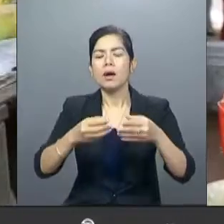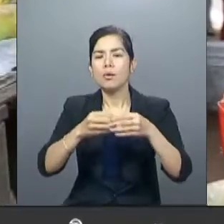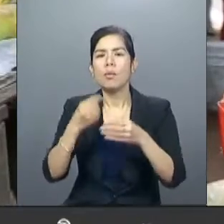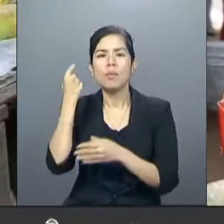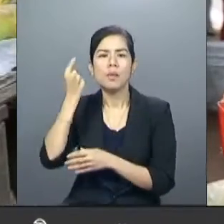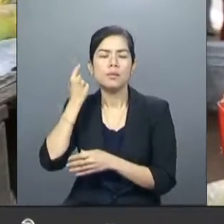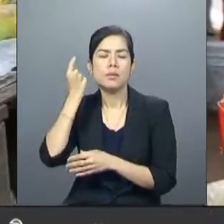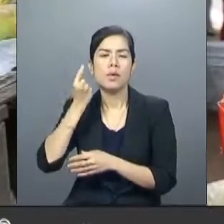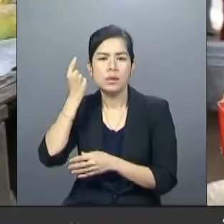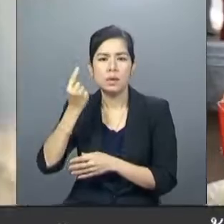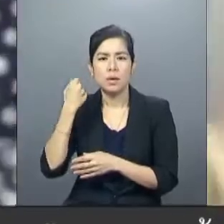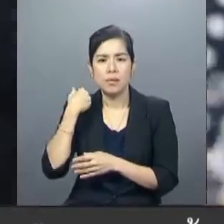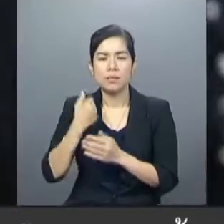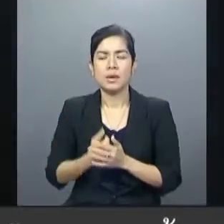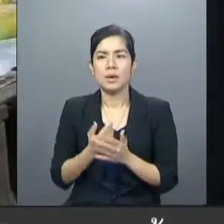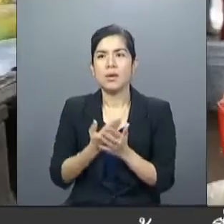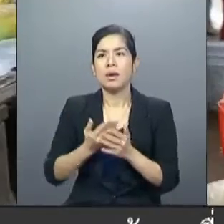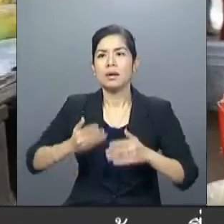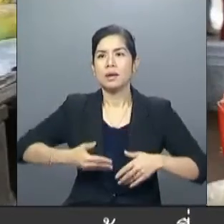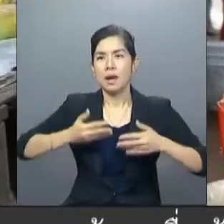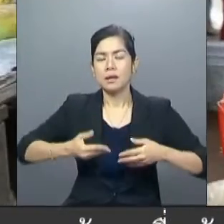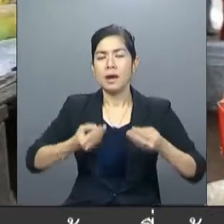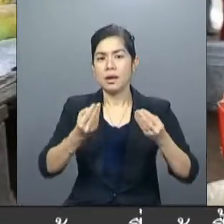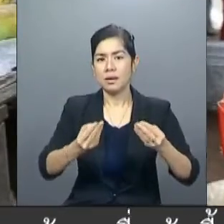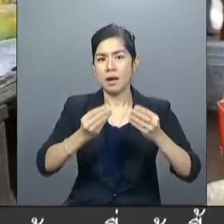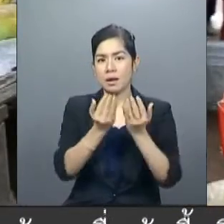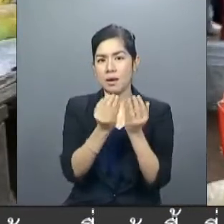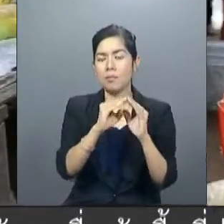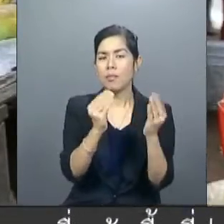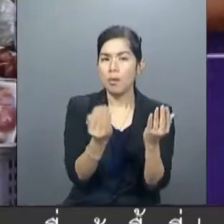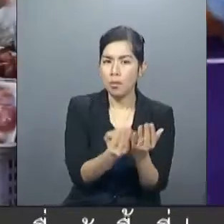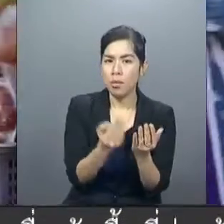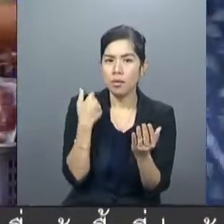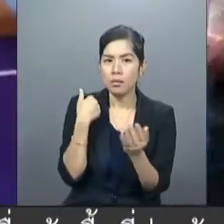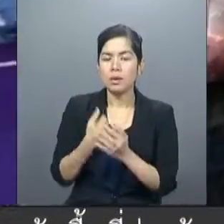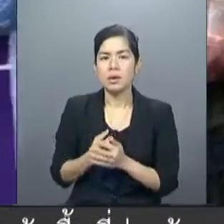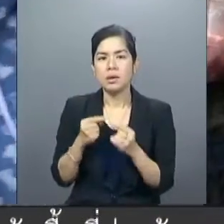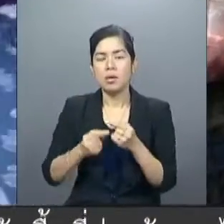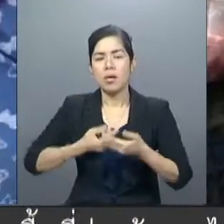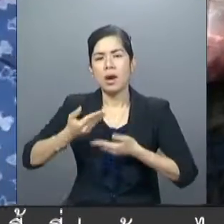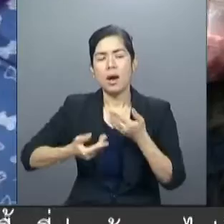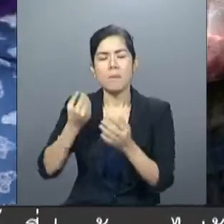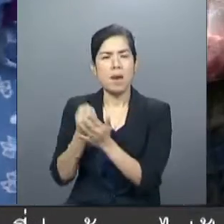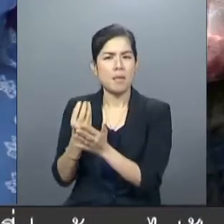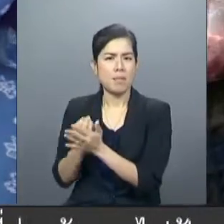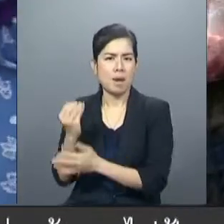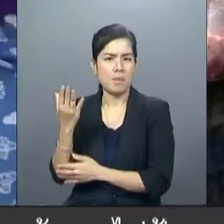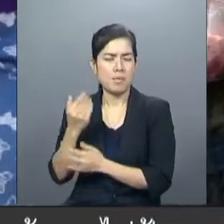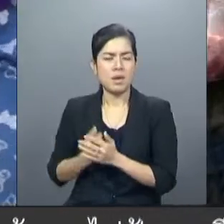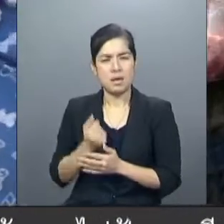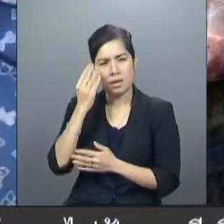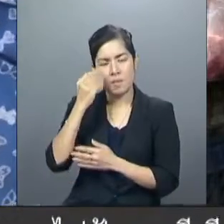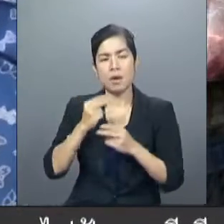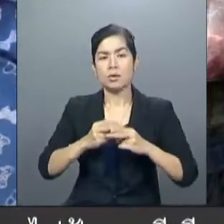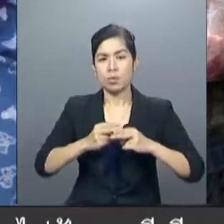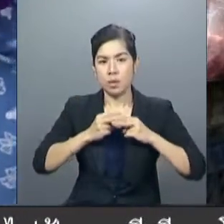ไปมาเพื่อสร้างรายได้ให้กับครอบครัวไม่มีราคาแพงเนื่องจากก่อตั้งขึ้นมาเองใ